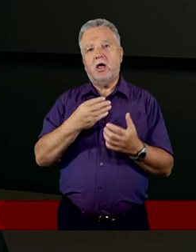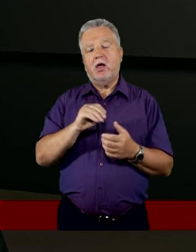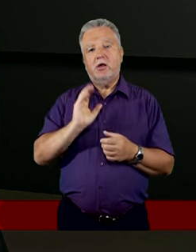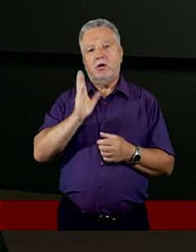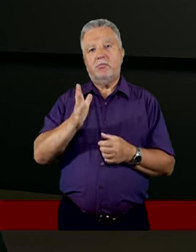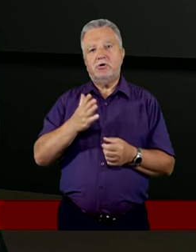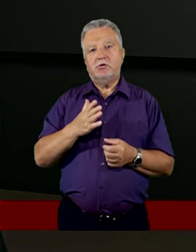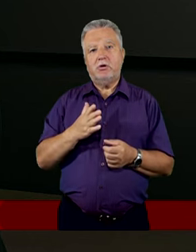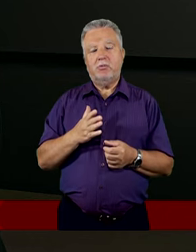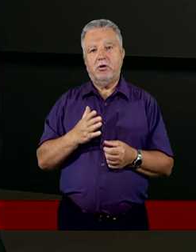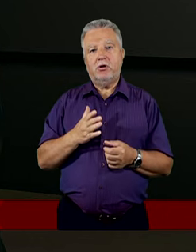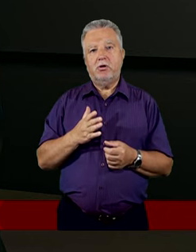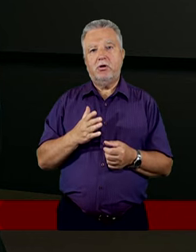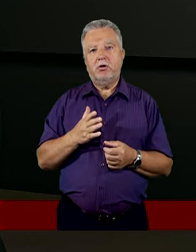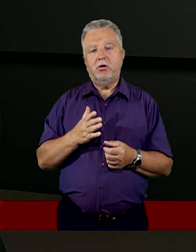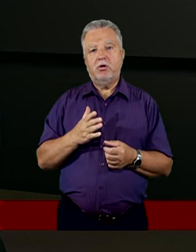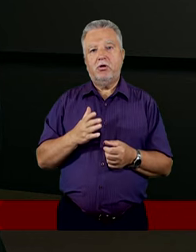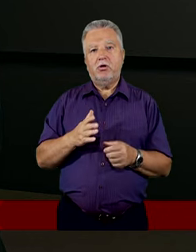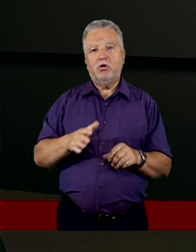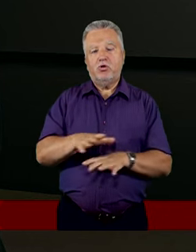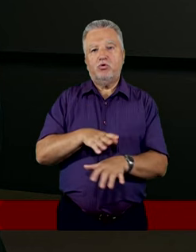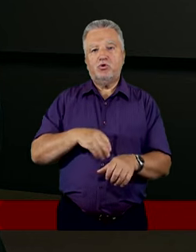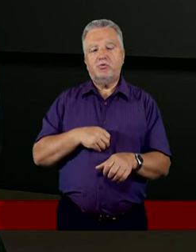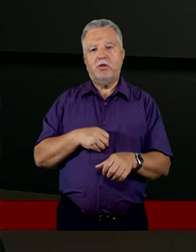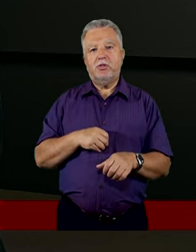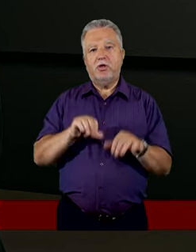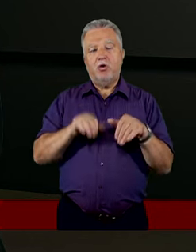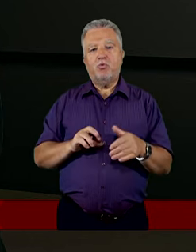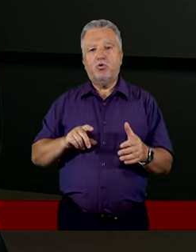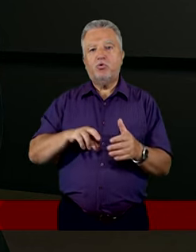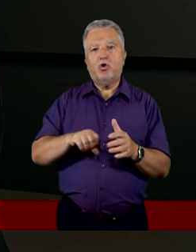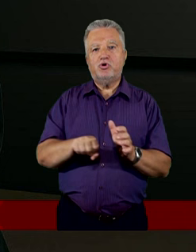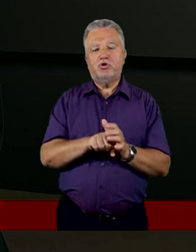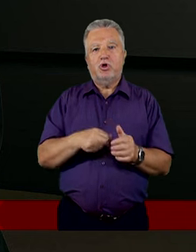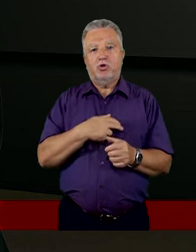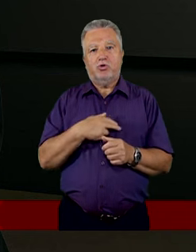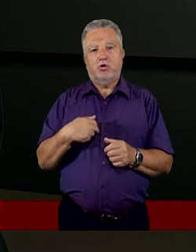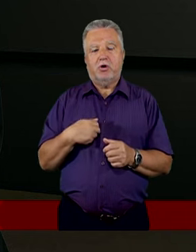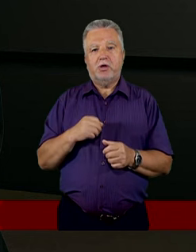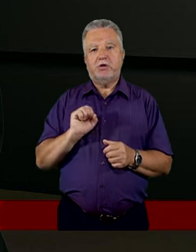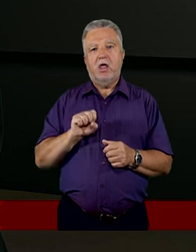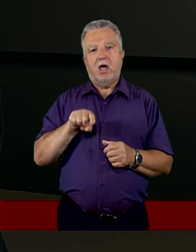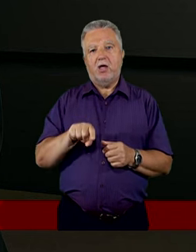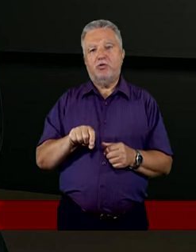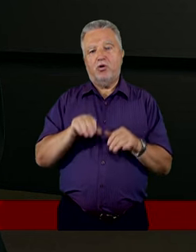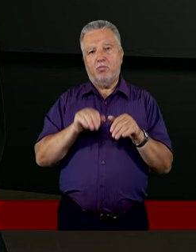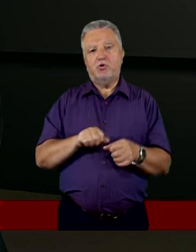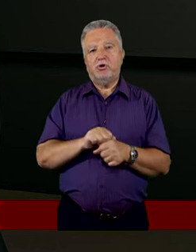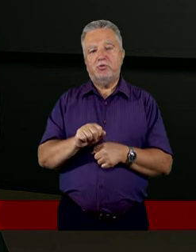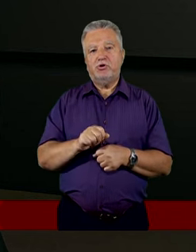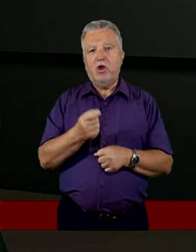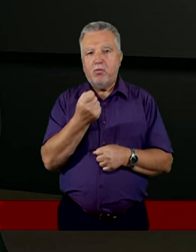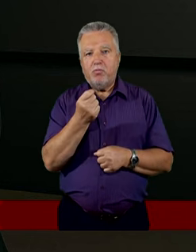mieli, czy Duch Święty nie będzie miał do nas przystępu, a to może być taki moment, w którym